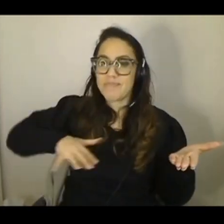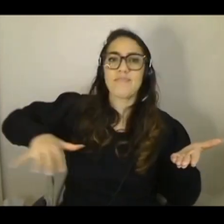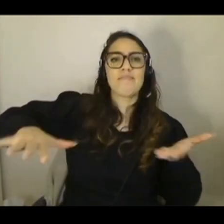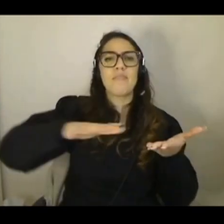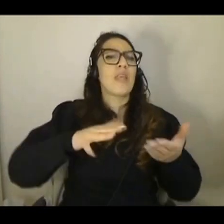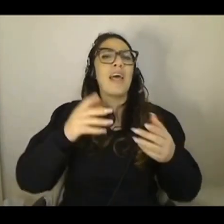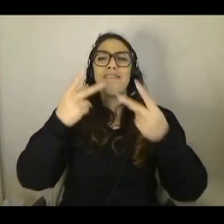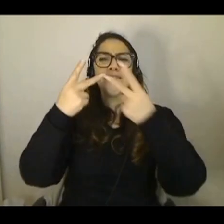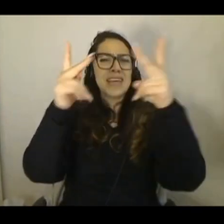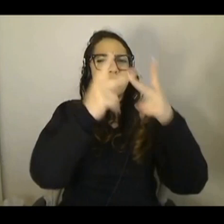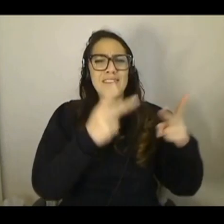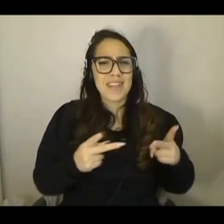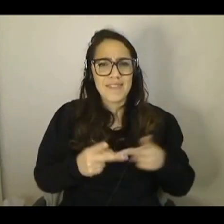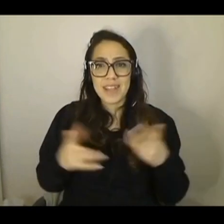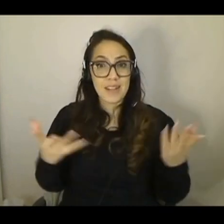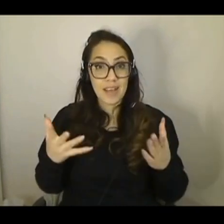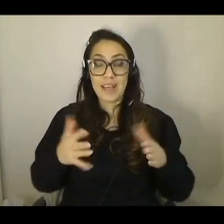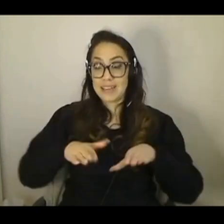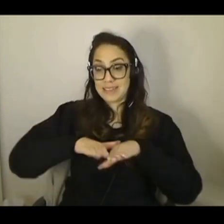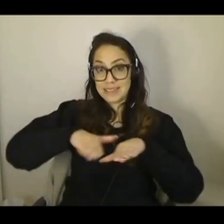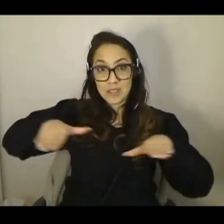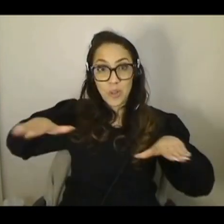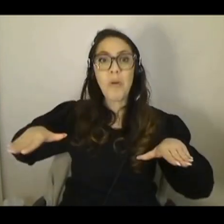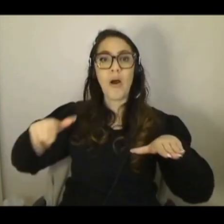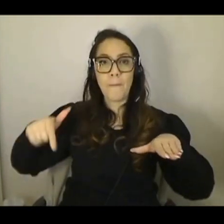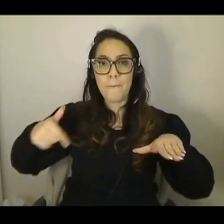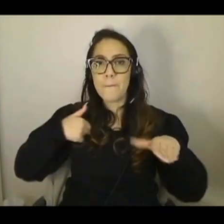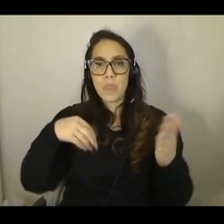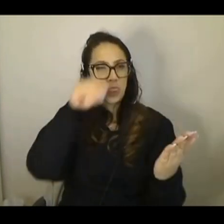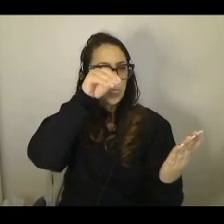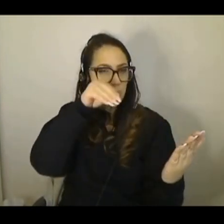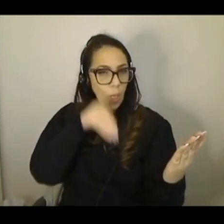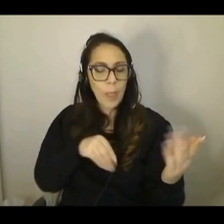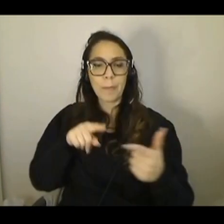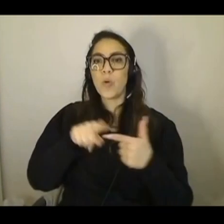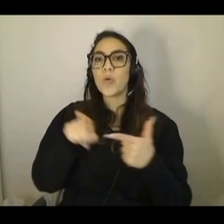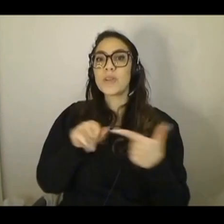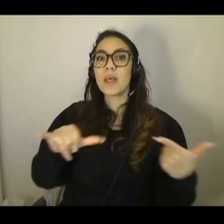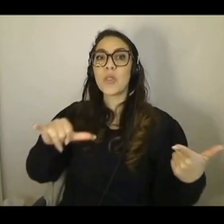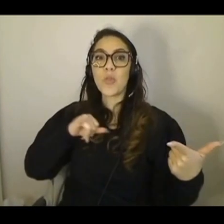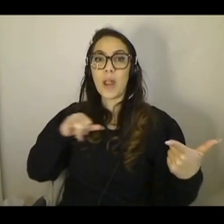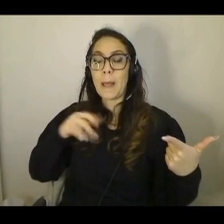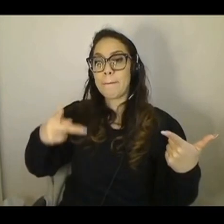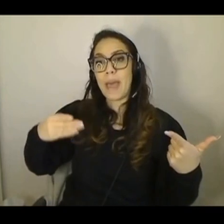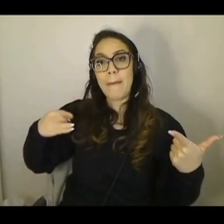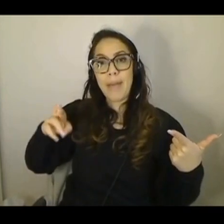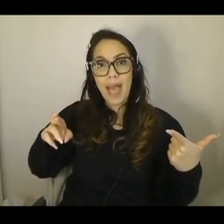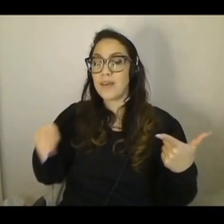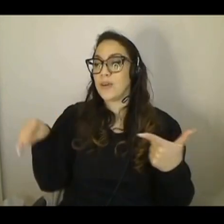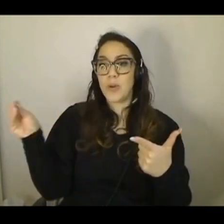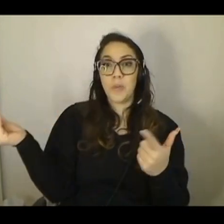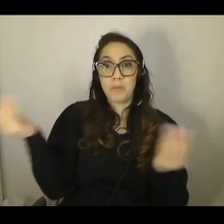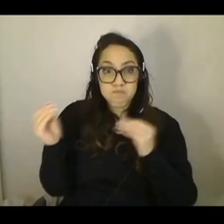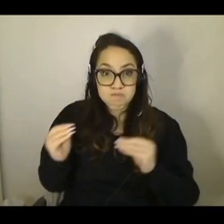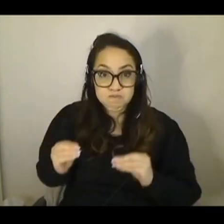Nantes, ainsi de suite, on a toutes les places de stationnement. On a référencé également aussi toutes les toilettes PMR à travers toute la France. Là, on va référencer également